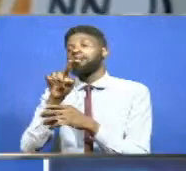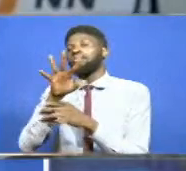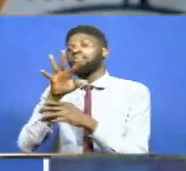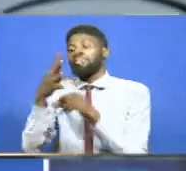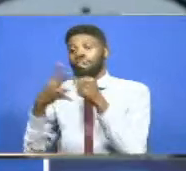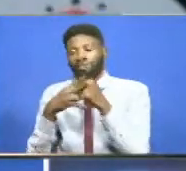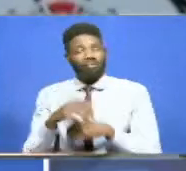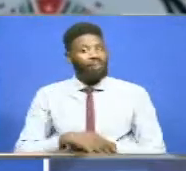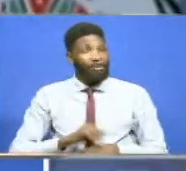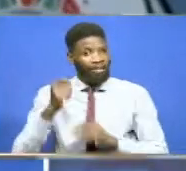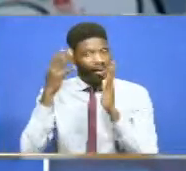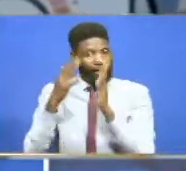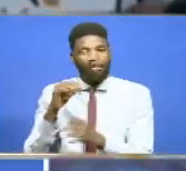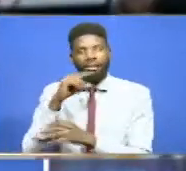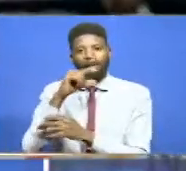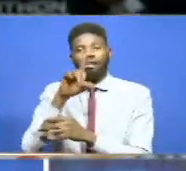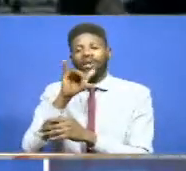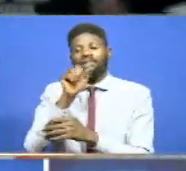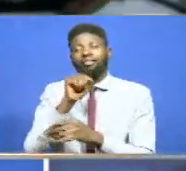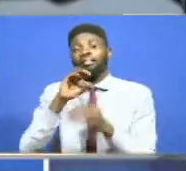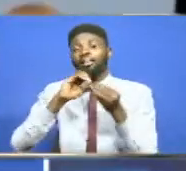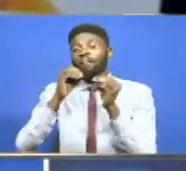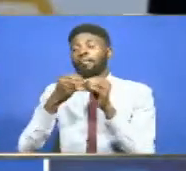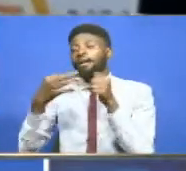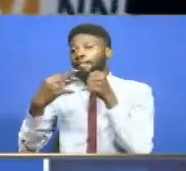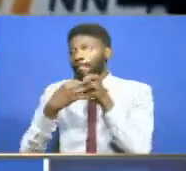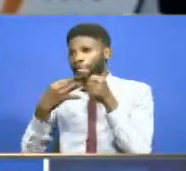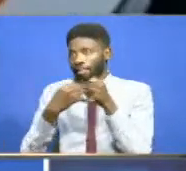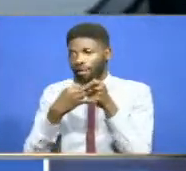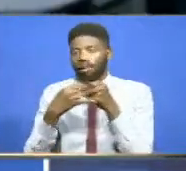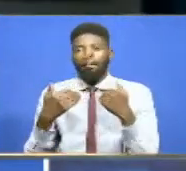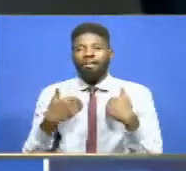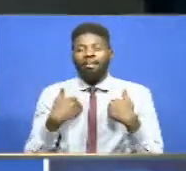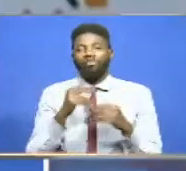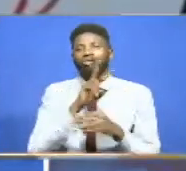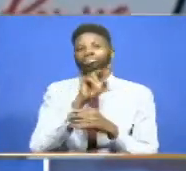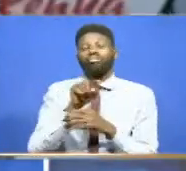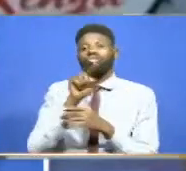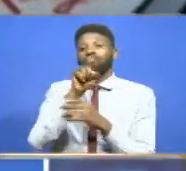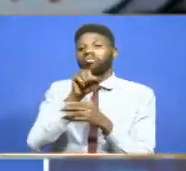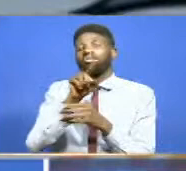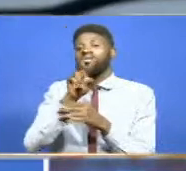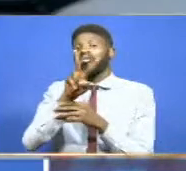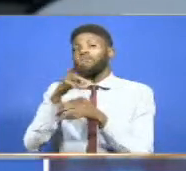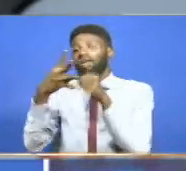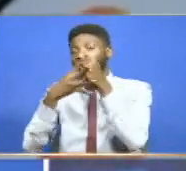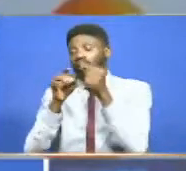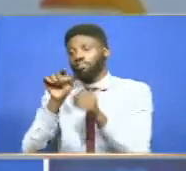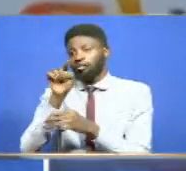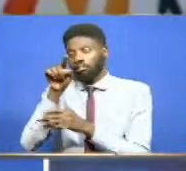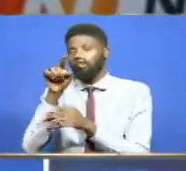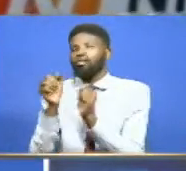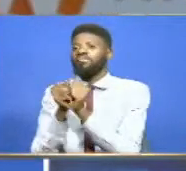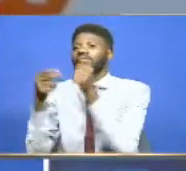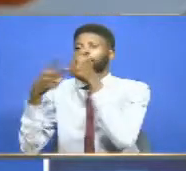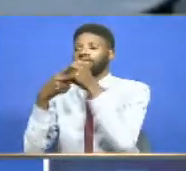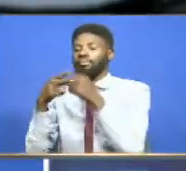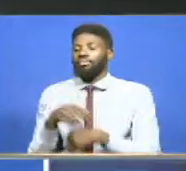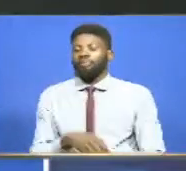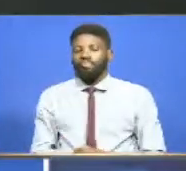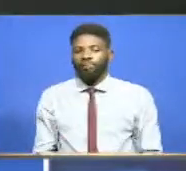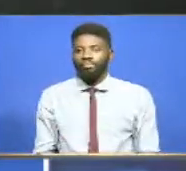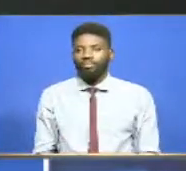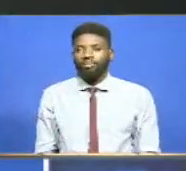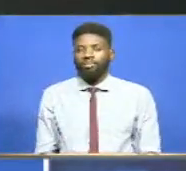hizo Gladys Chesir alimaliza katika nafasi ya 8 kwa muda wa saa 2 dakika 29 na sekunde 17.